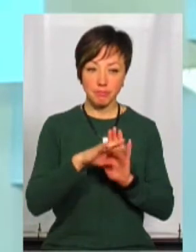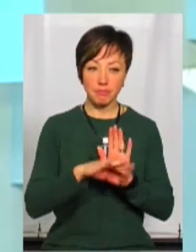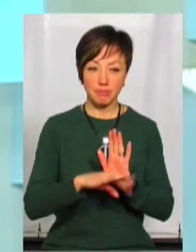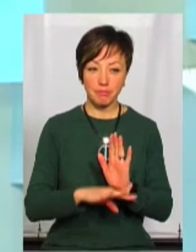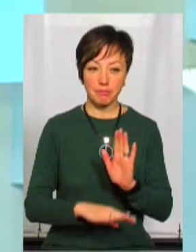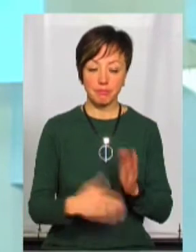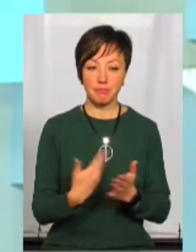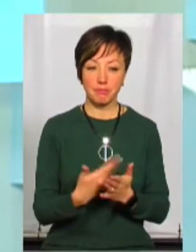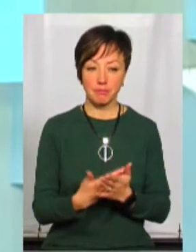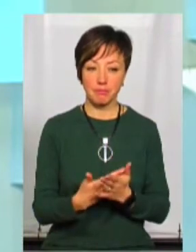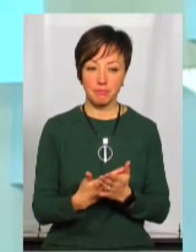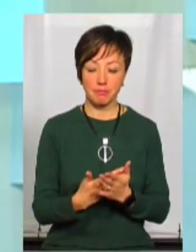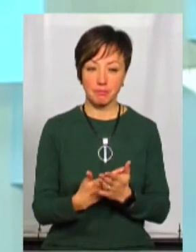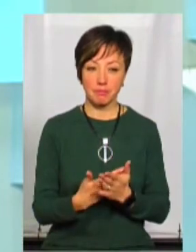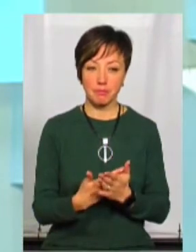наприклад,